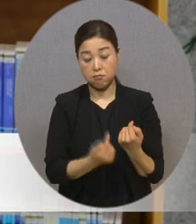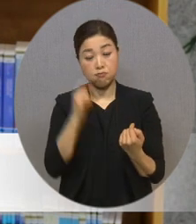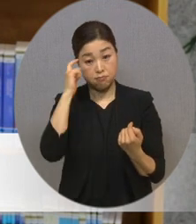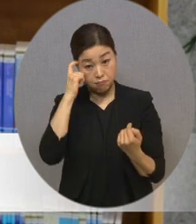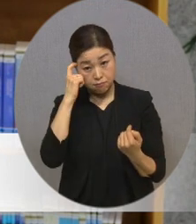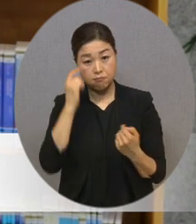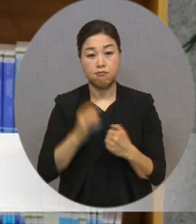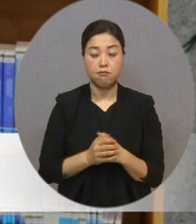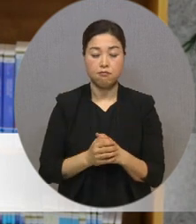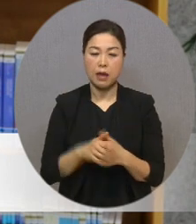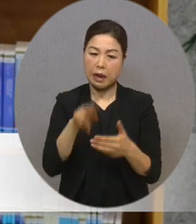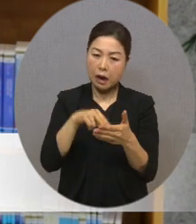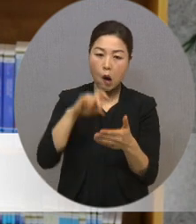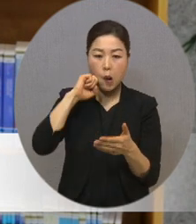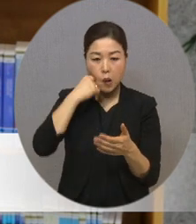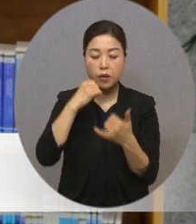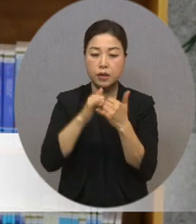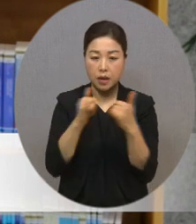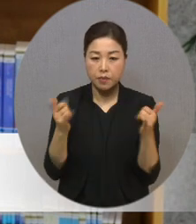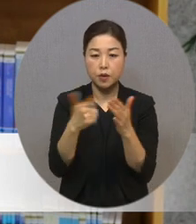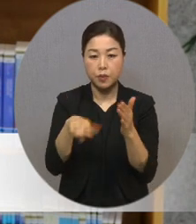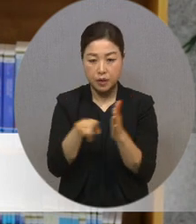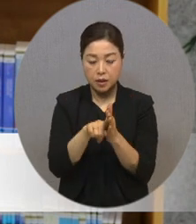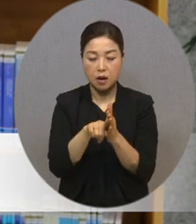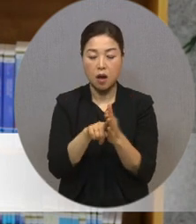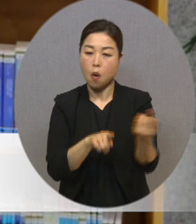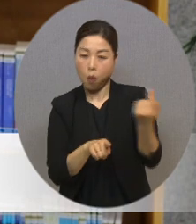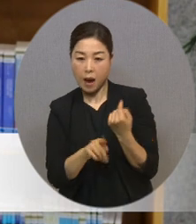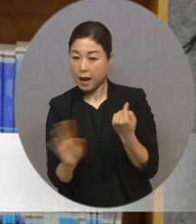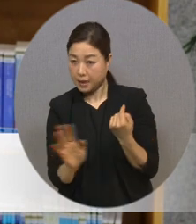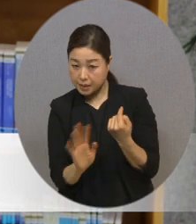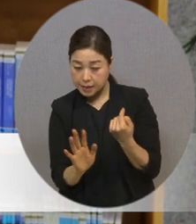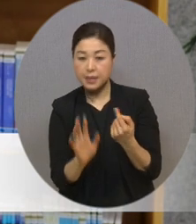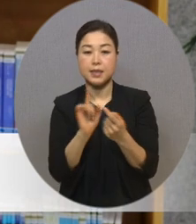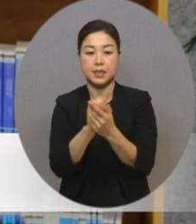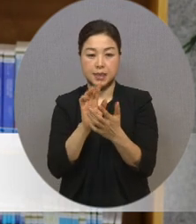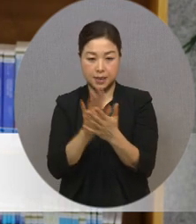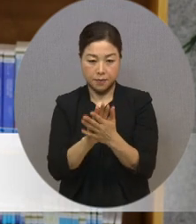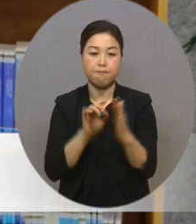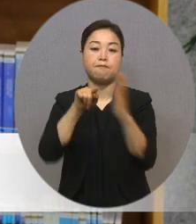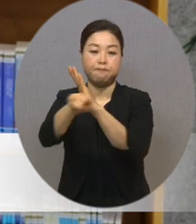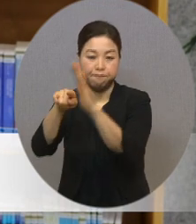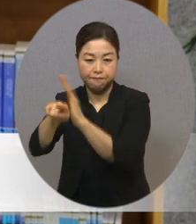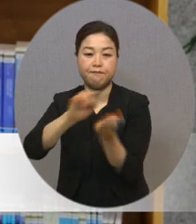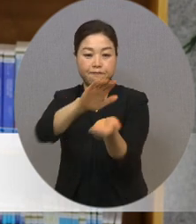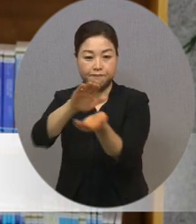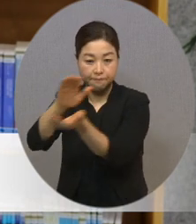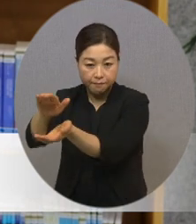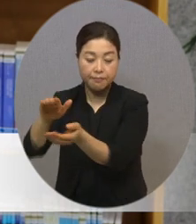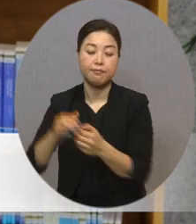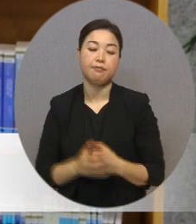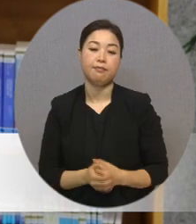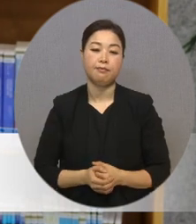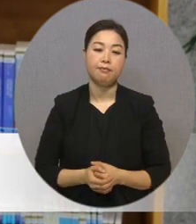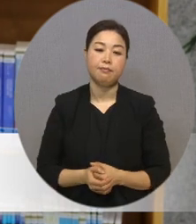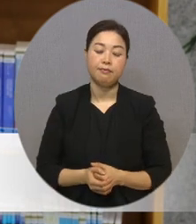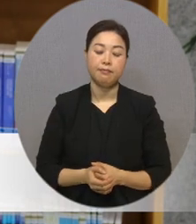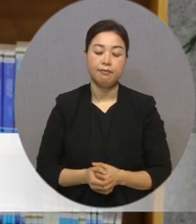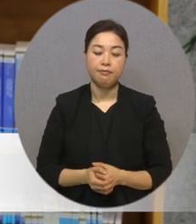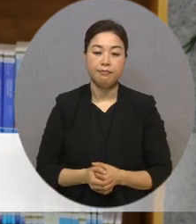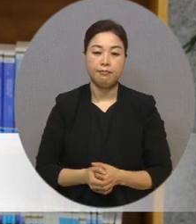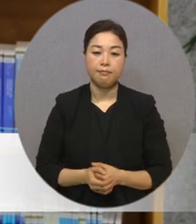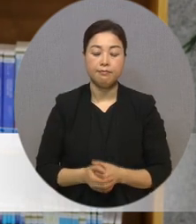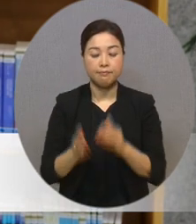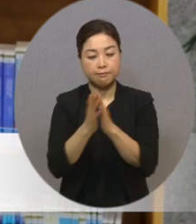독서 취약계층들을 위해서는 이제 찾아오는 도서관이 아니고 찾아가는 도서관이 되어서 여러